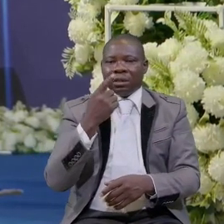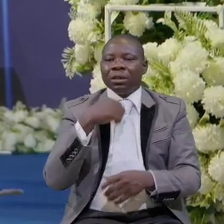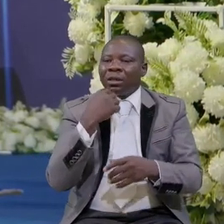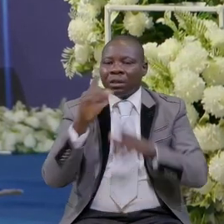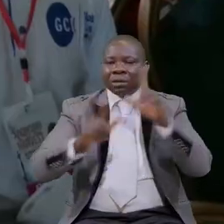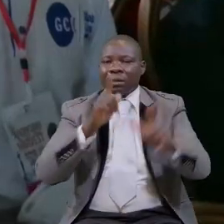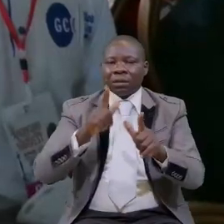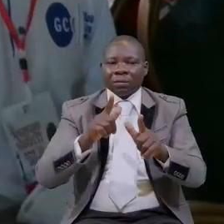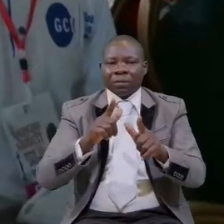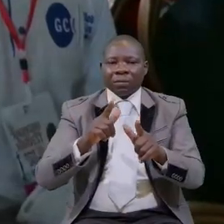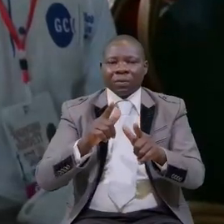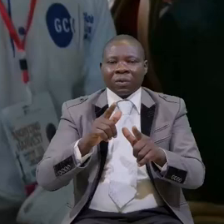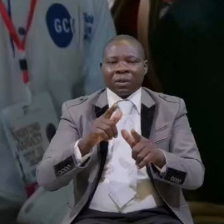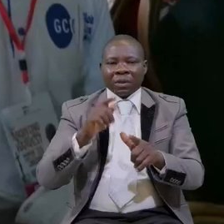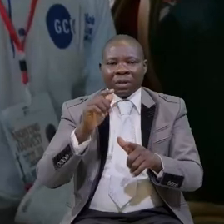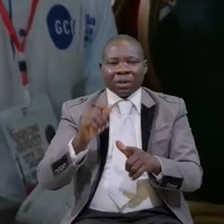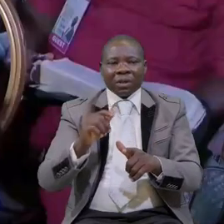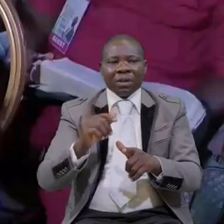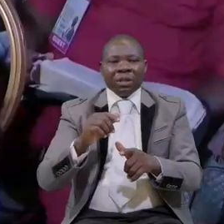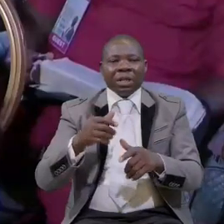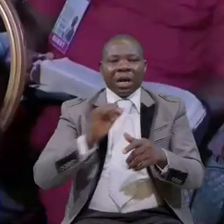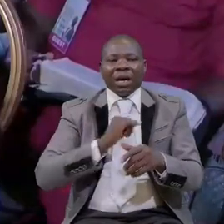que je sois enlevé d'avec toi, Élisée répondit, dites-moi